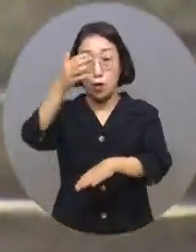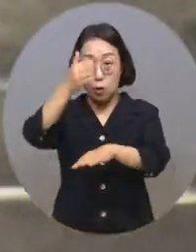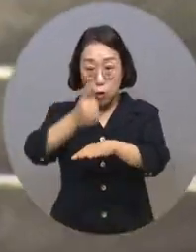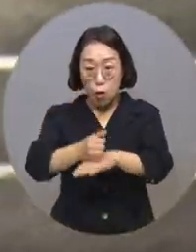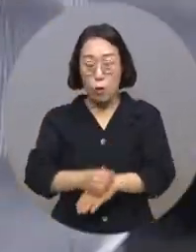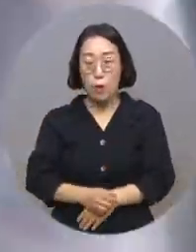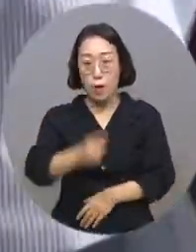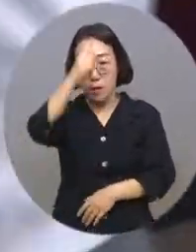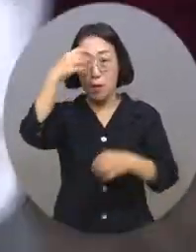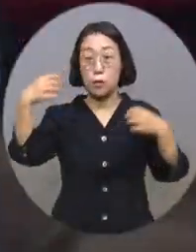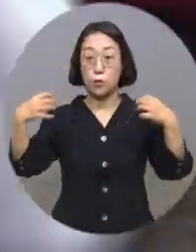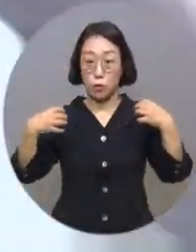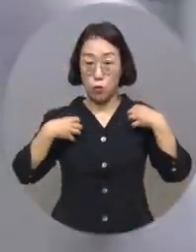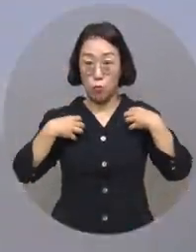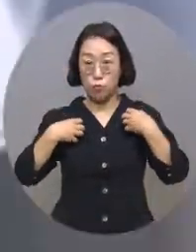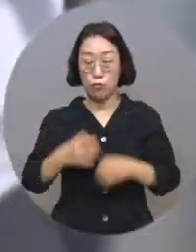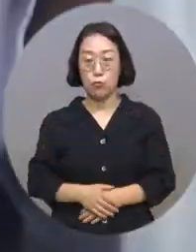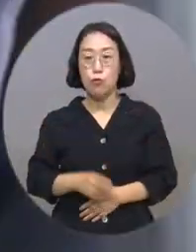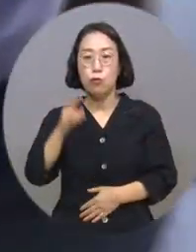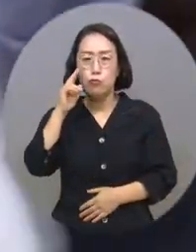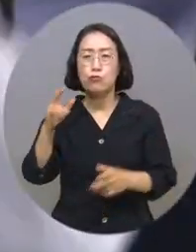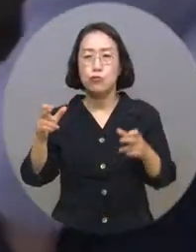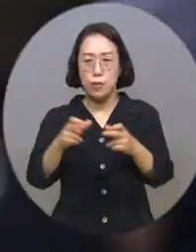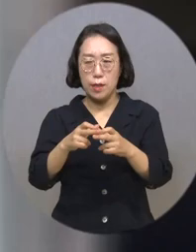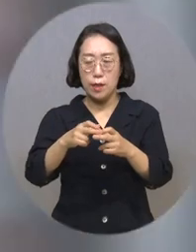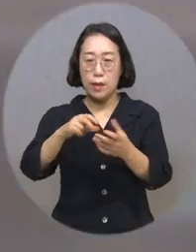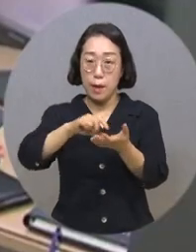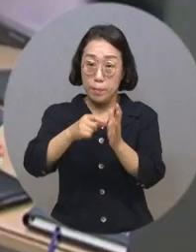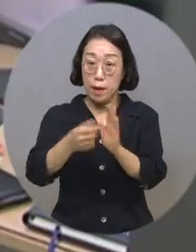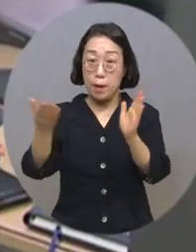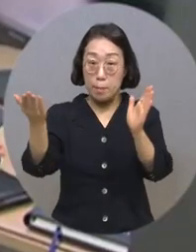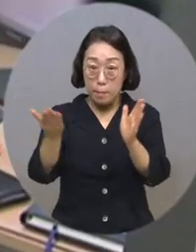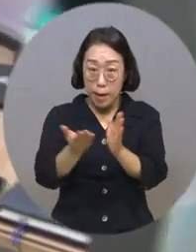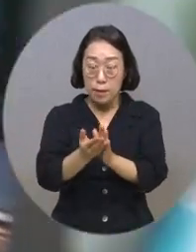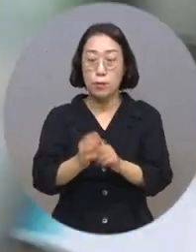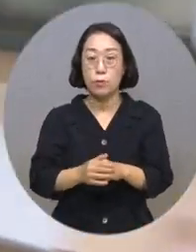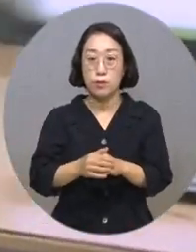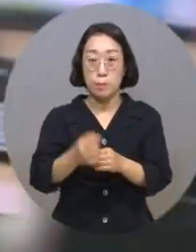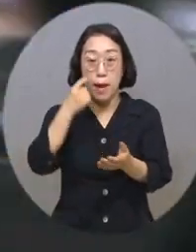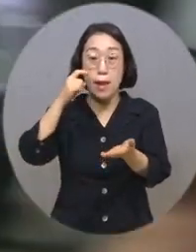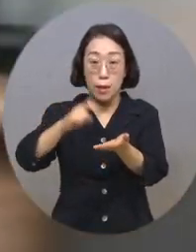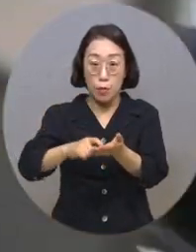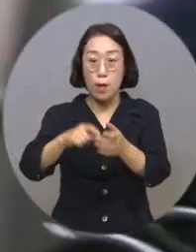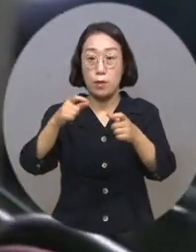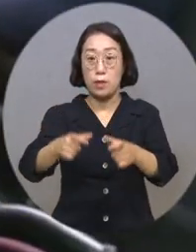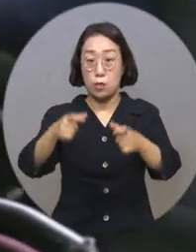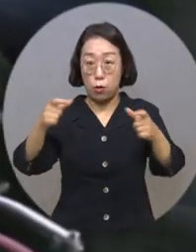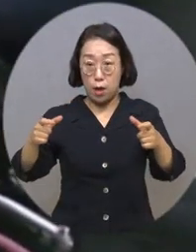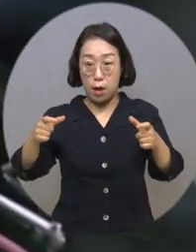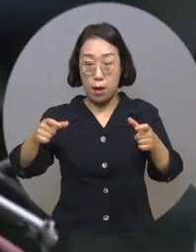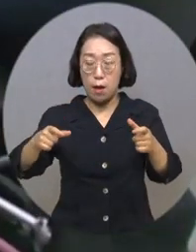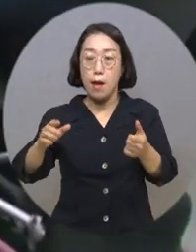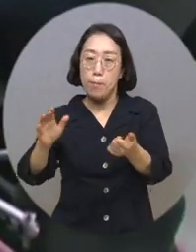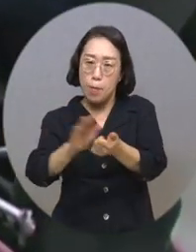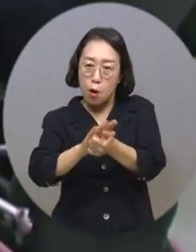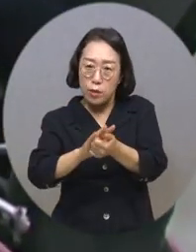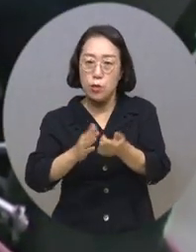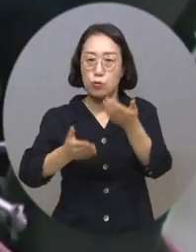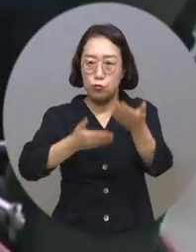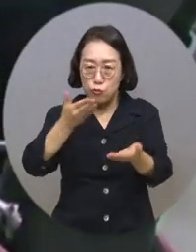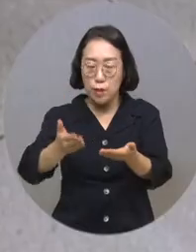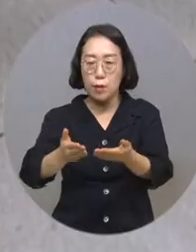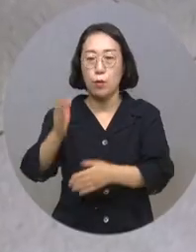인사 역시 인천은 중증 장애인의 적합한지 길을 발굴하고 장애유형별 맞춤형 편의를 제공하겠다는